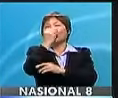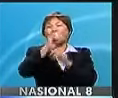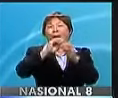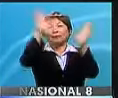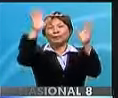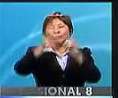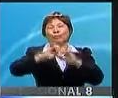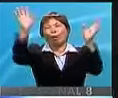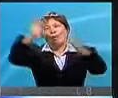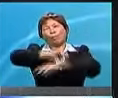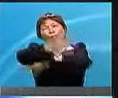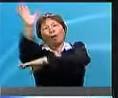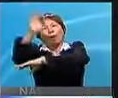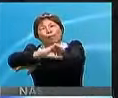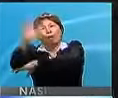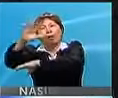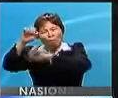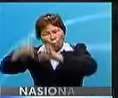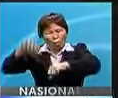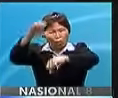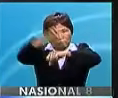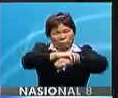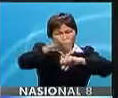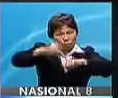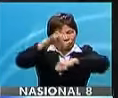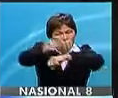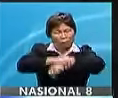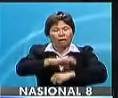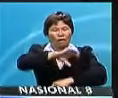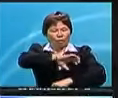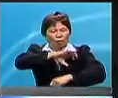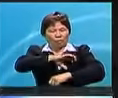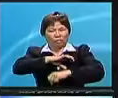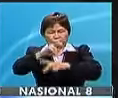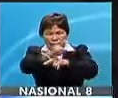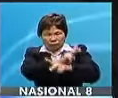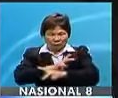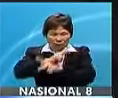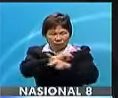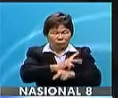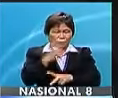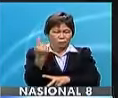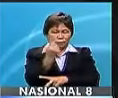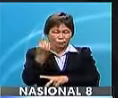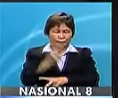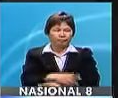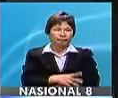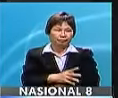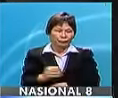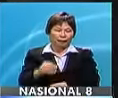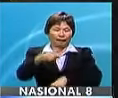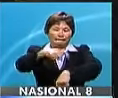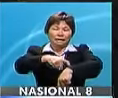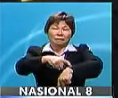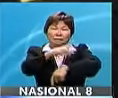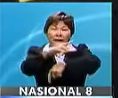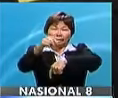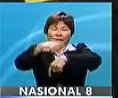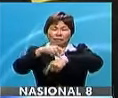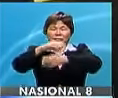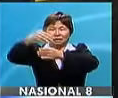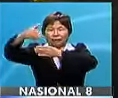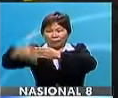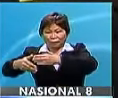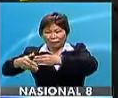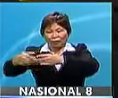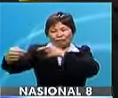sebagainya. Kerana mereka ini boleh ditangkap. Pihak polis akan sentiasa mengawasi perkara ini. Dan juga semasa tamat